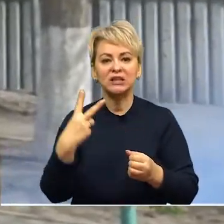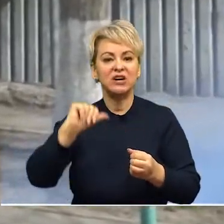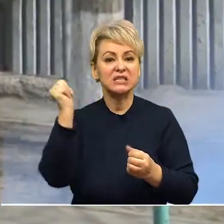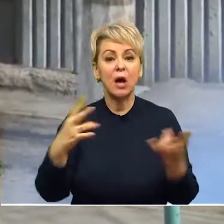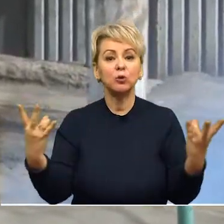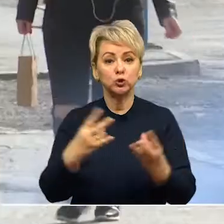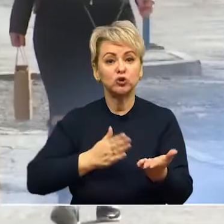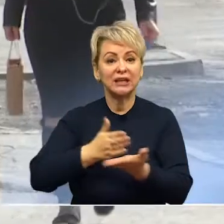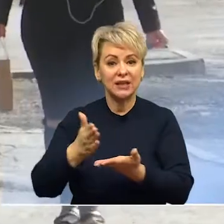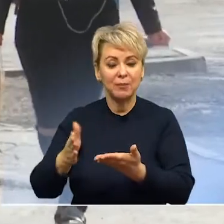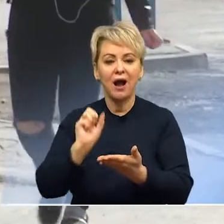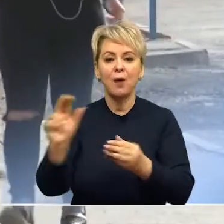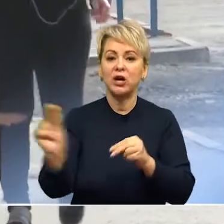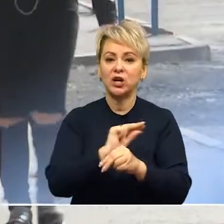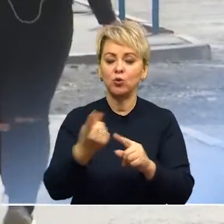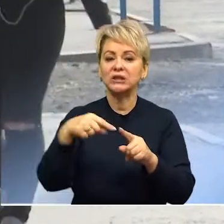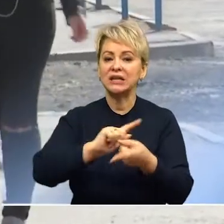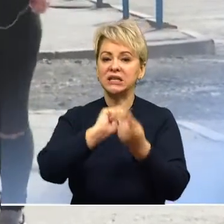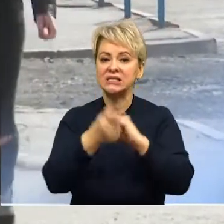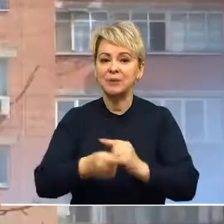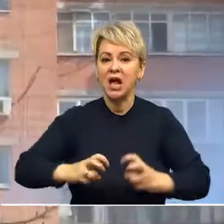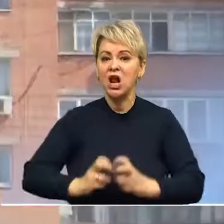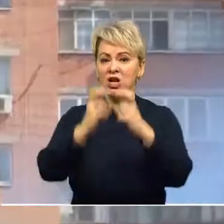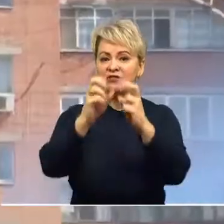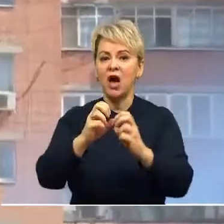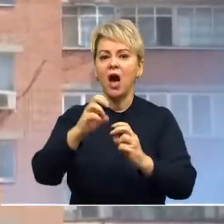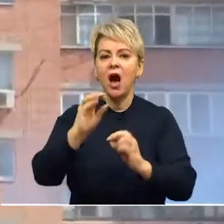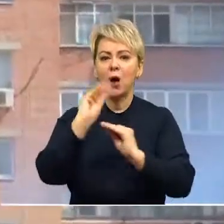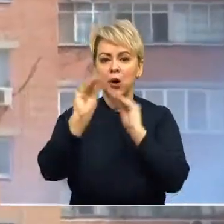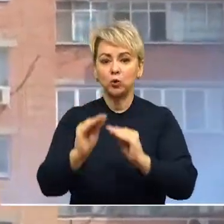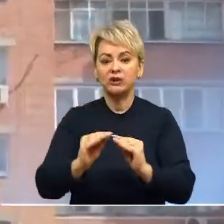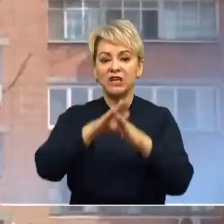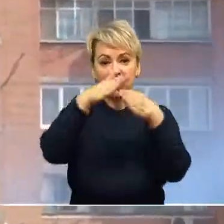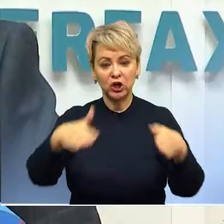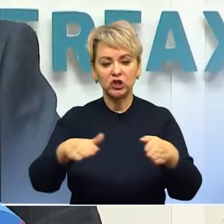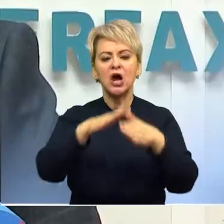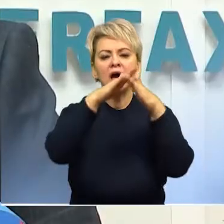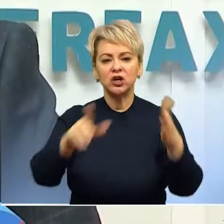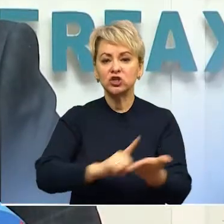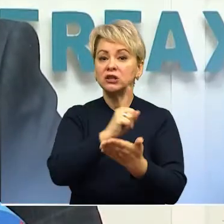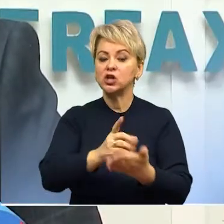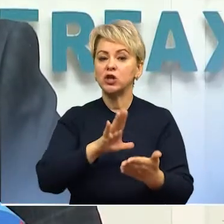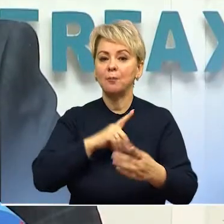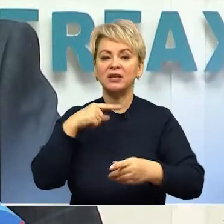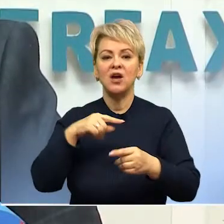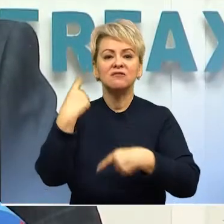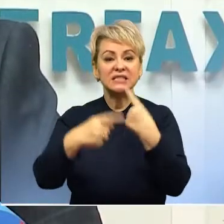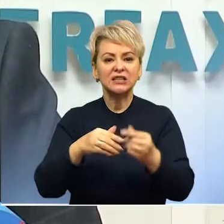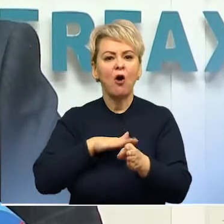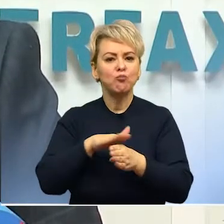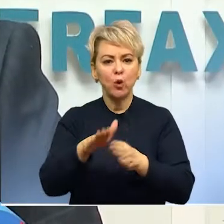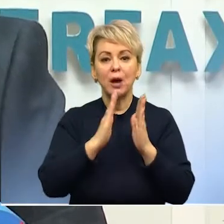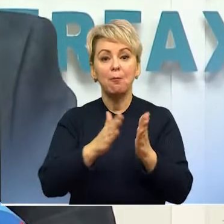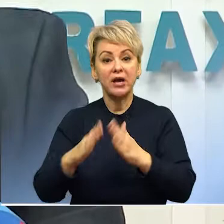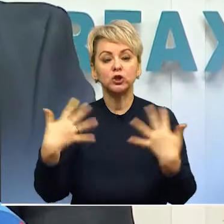самых востребованных направления капремонта – это замена лифтового оборудования и кровли. Кровля должна быть всегда в полном порядке.